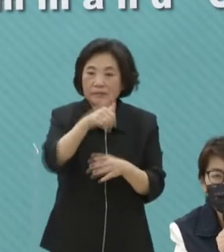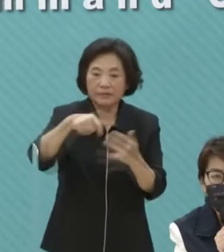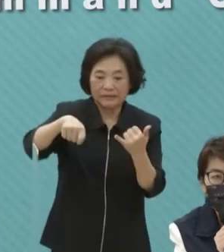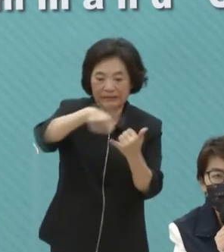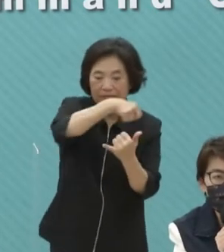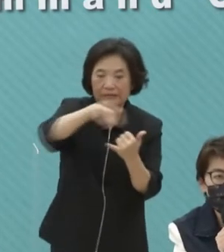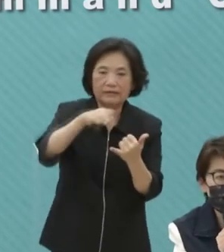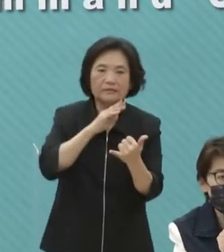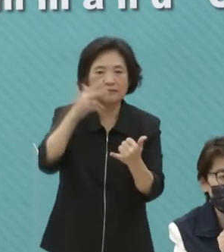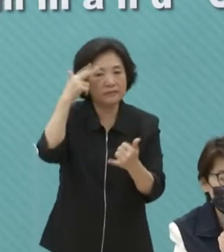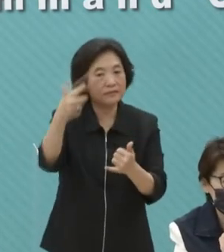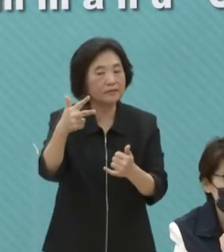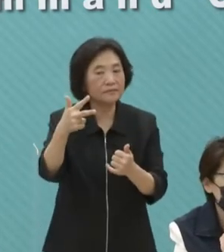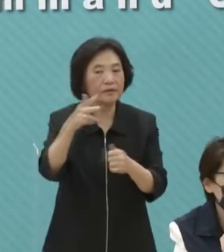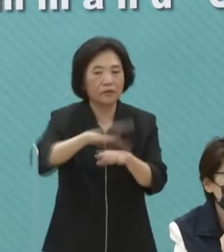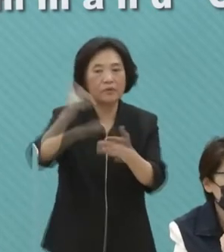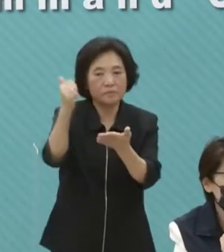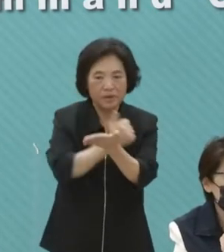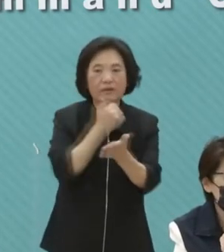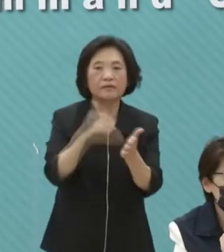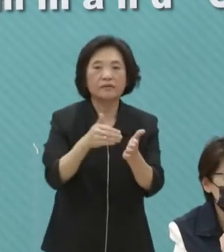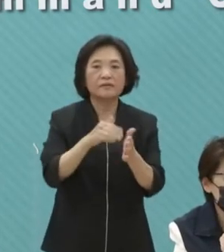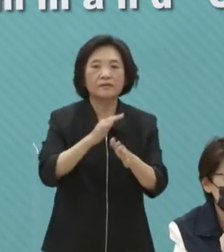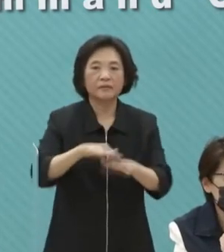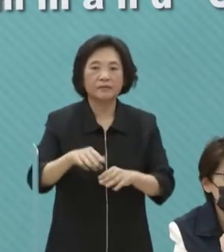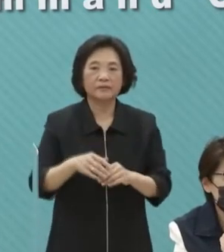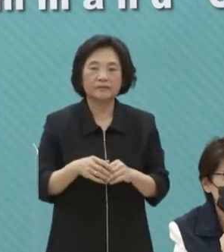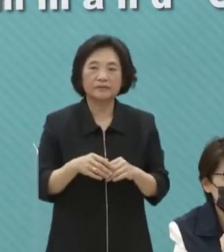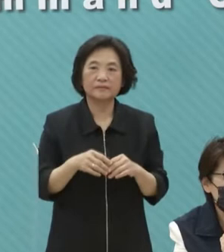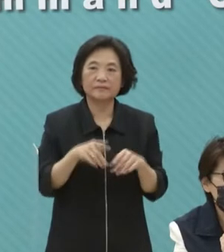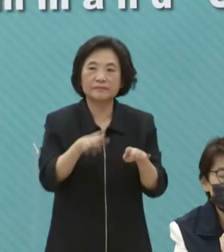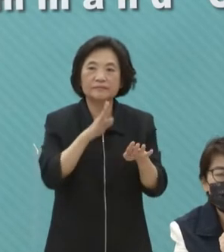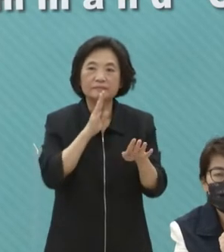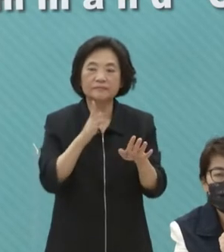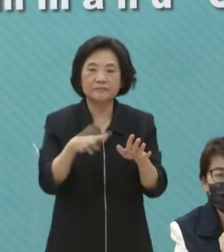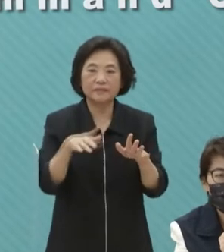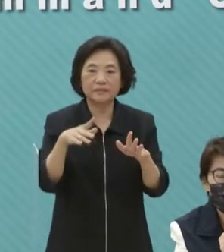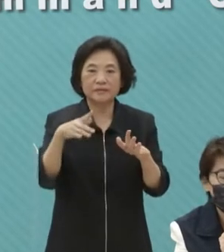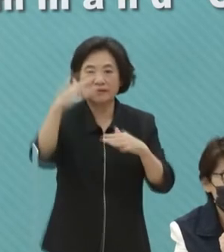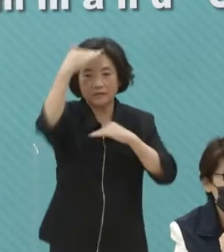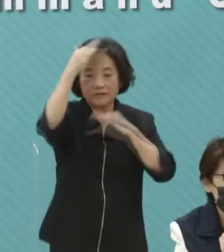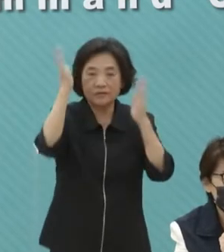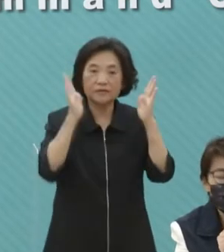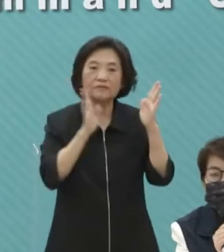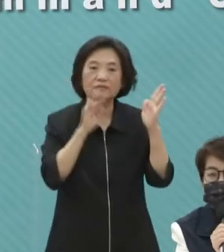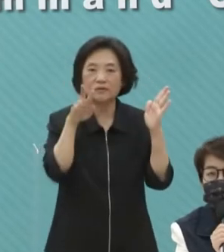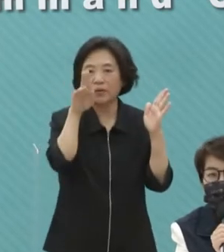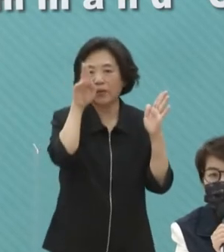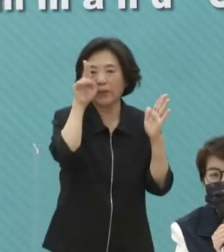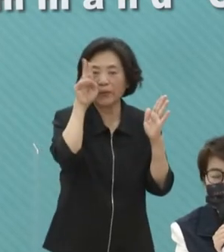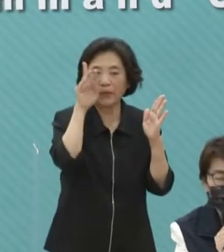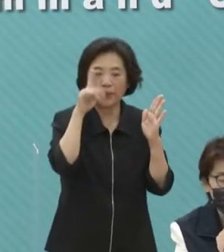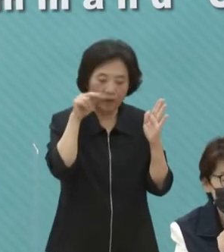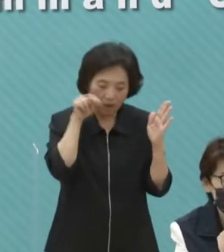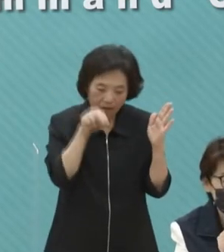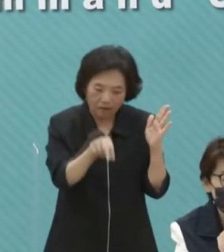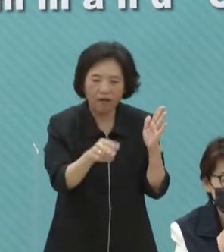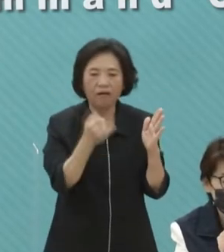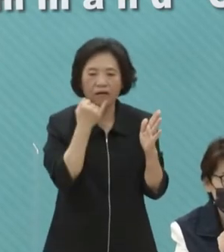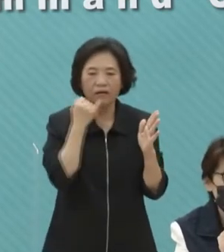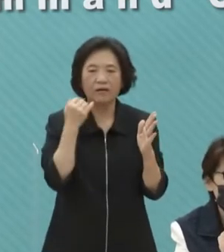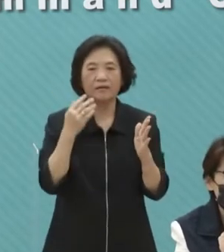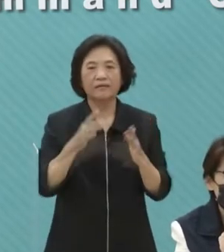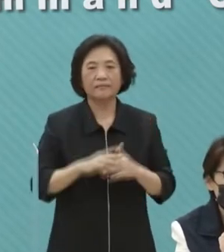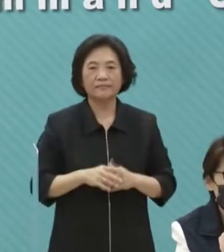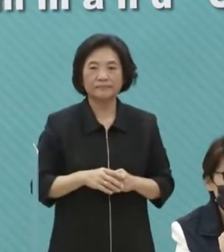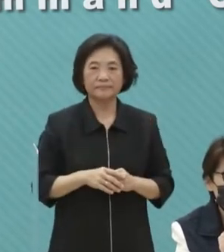袋大概是在下周会到位。那这个是有在头部的部分会有一个透明的，可以让家属瞻仰